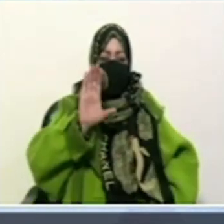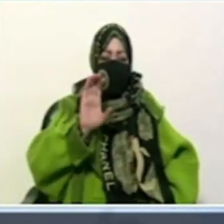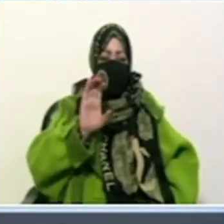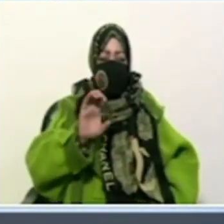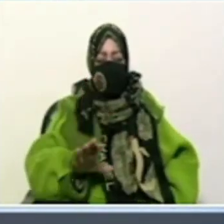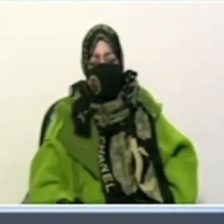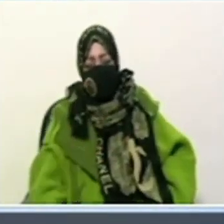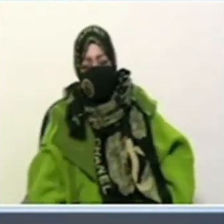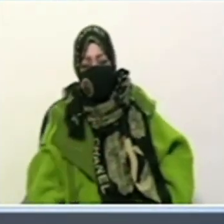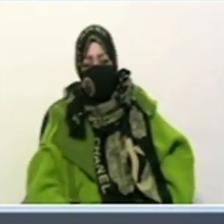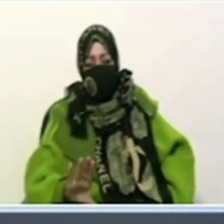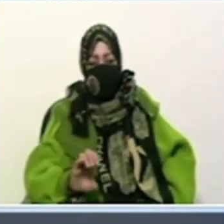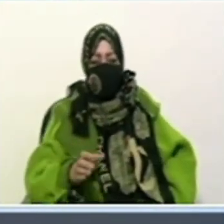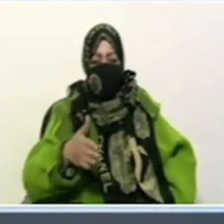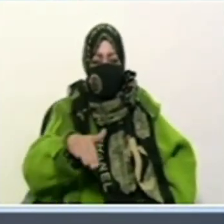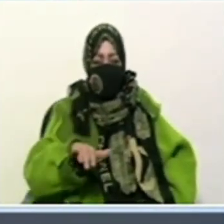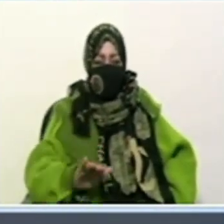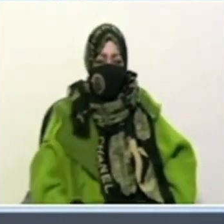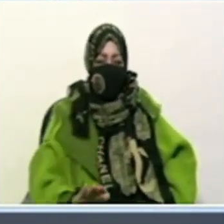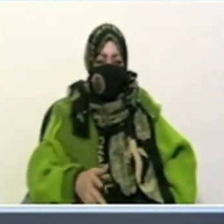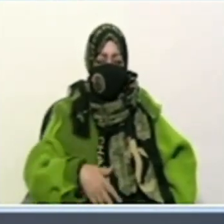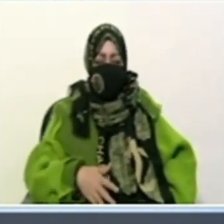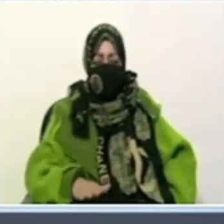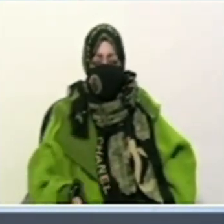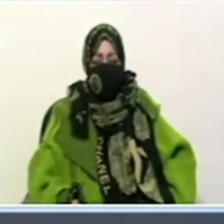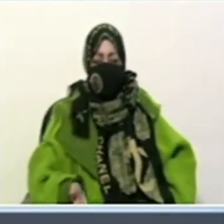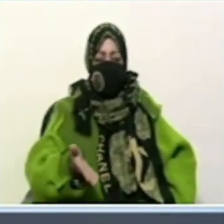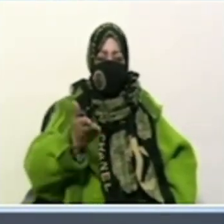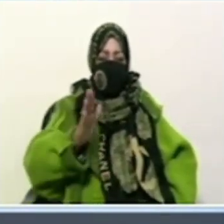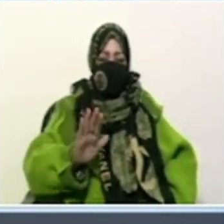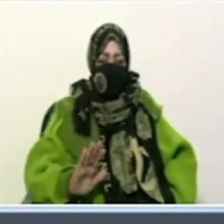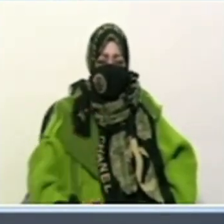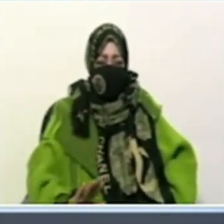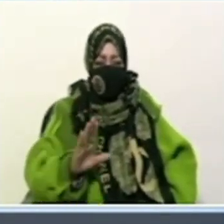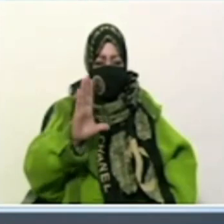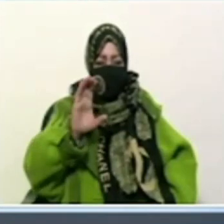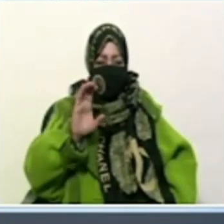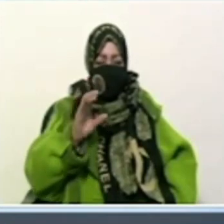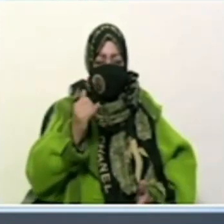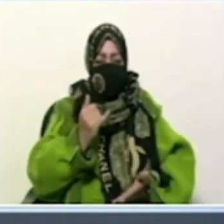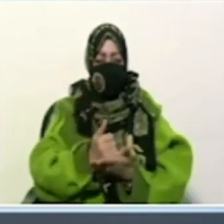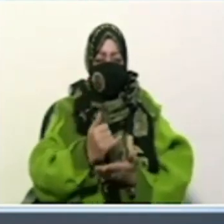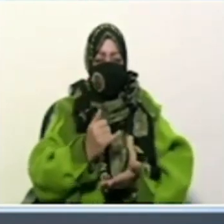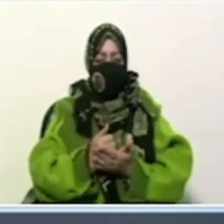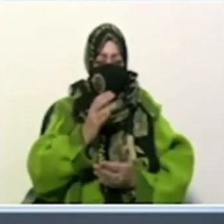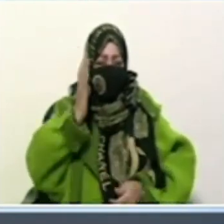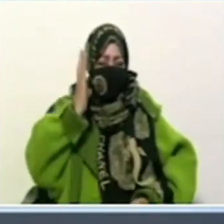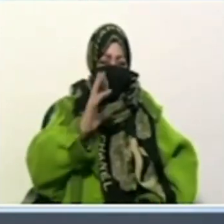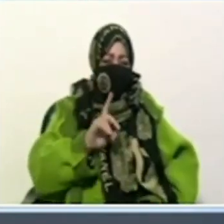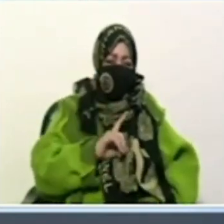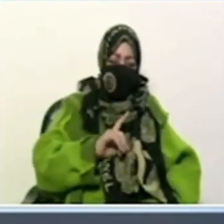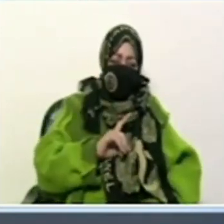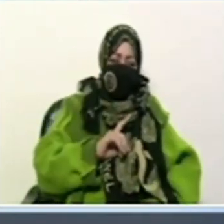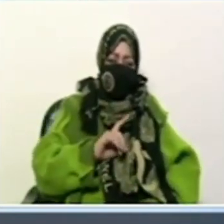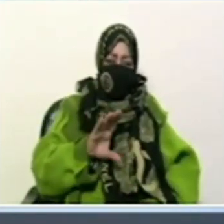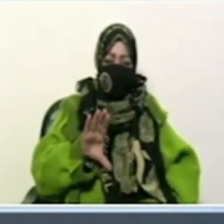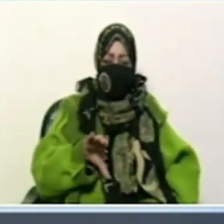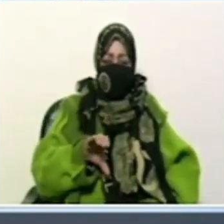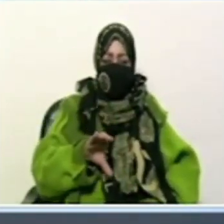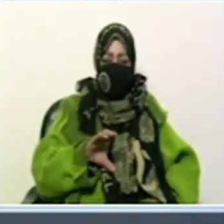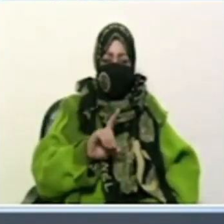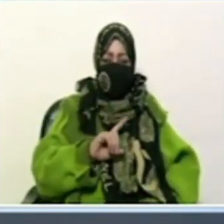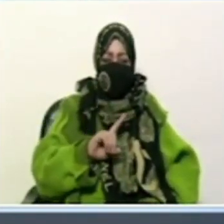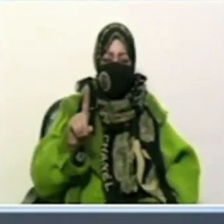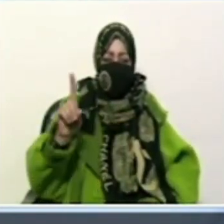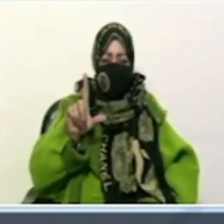هذا الإسفنج هذا لا يصح السجود عليه أخي عبد السلام، لا يصح السجود عليه إذا لم تستطع